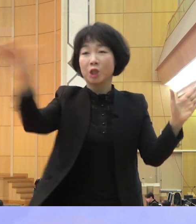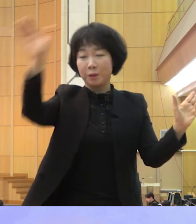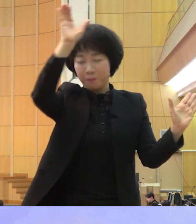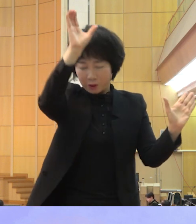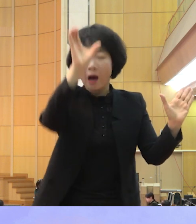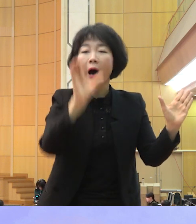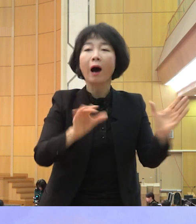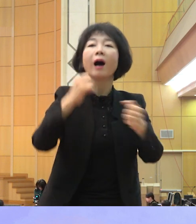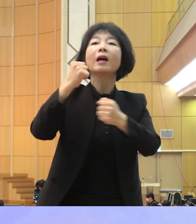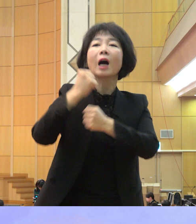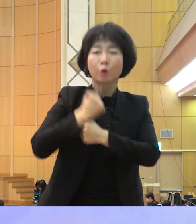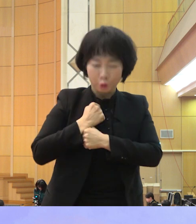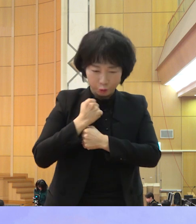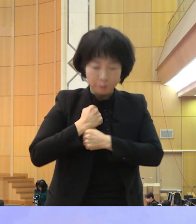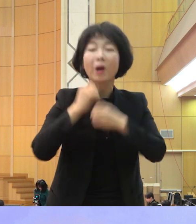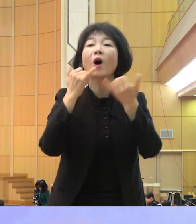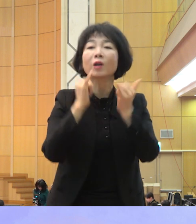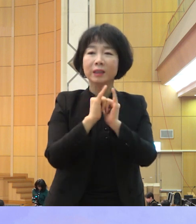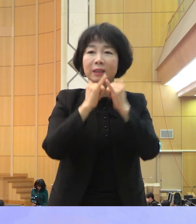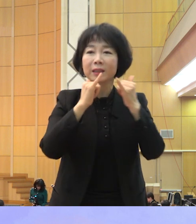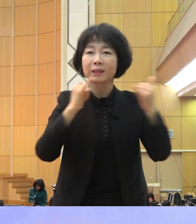십자가